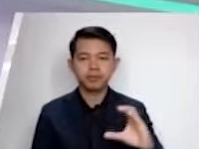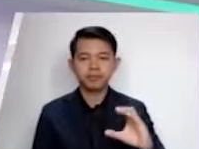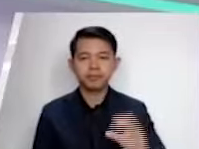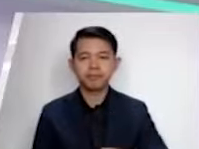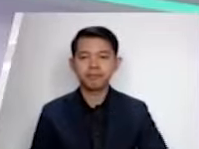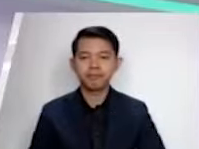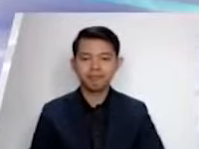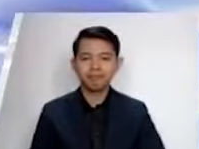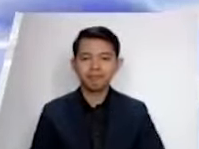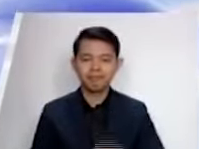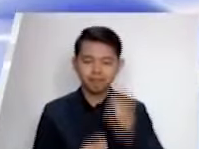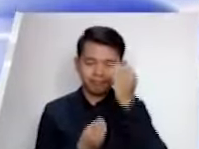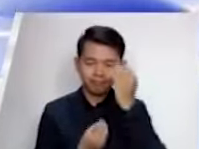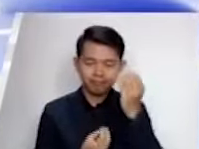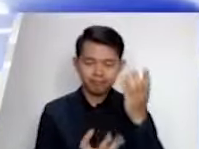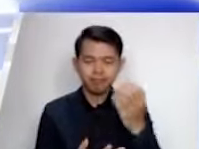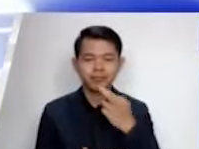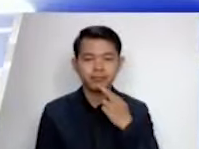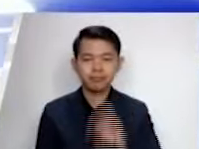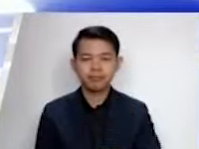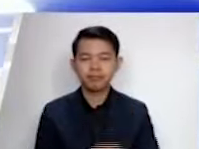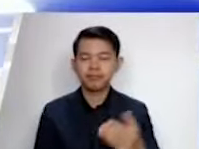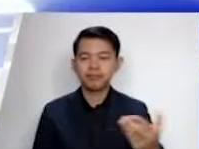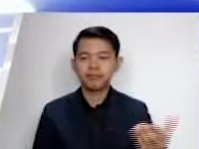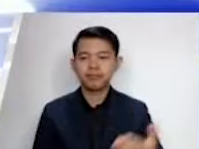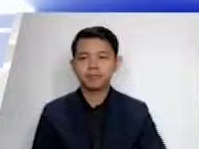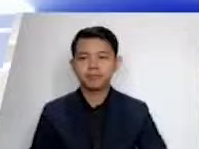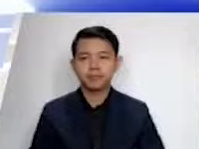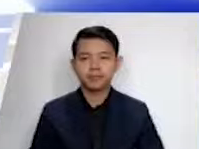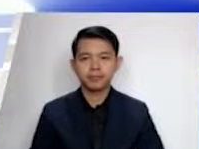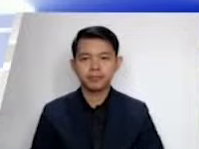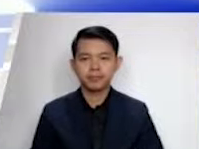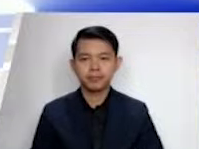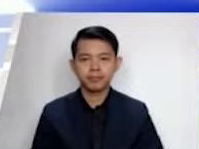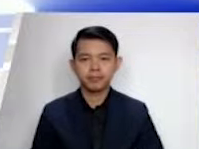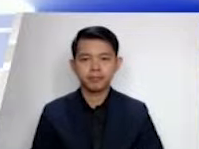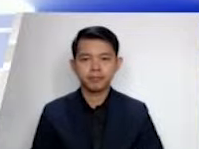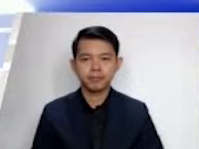spot ni Joseph Moro. Joseph?